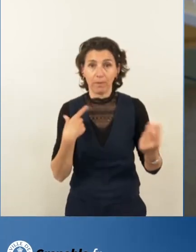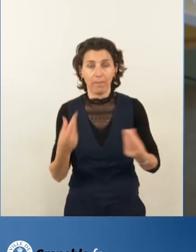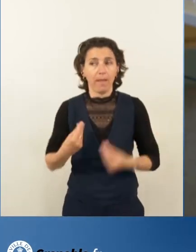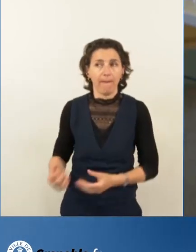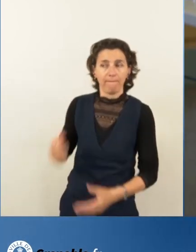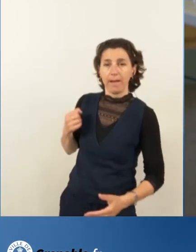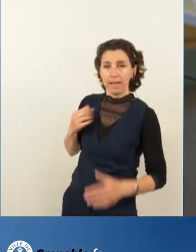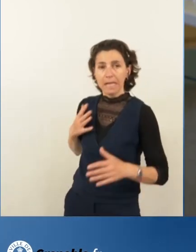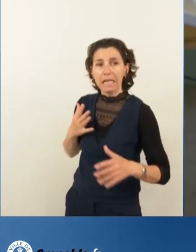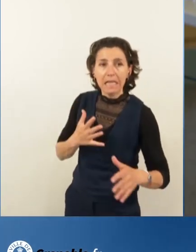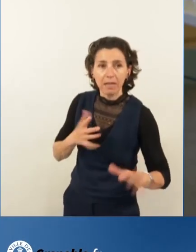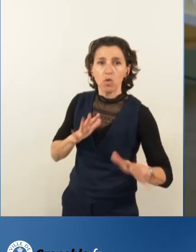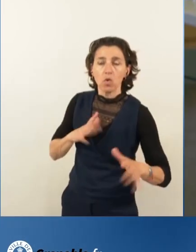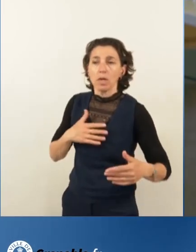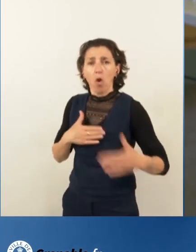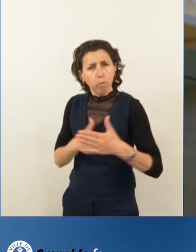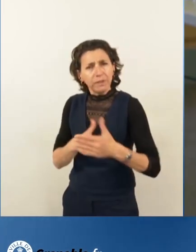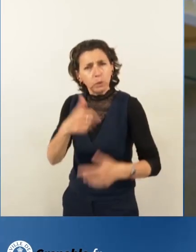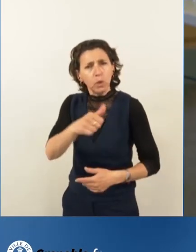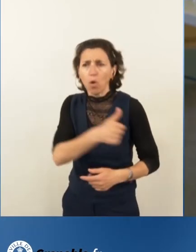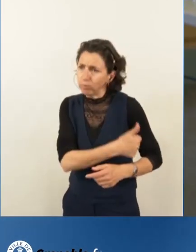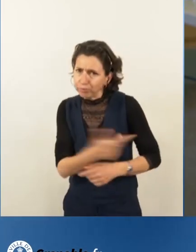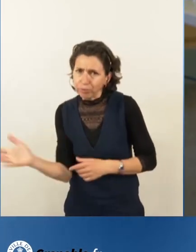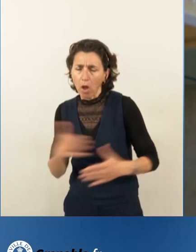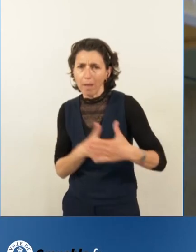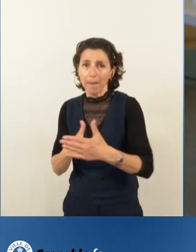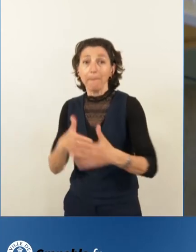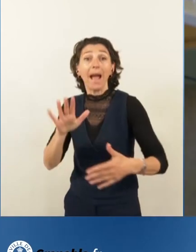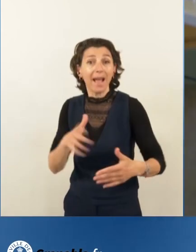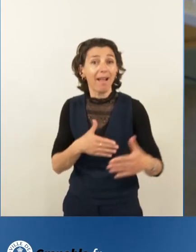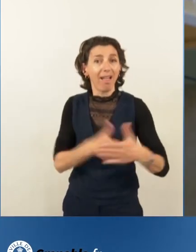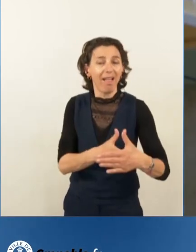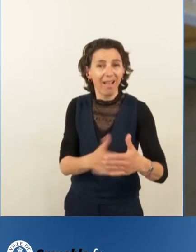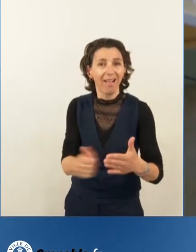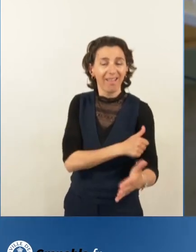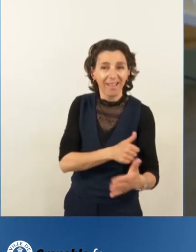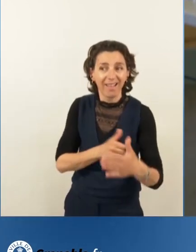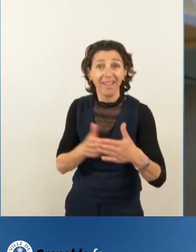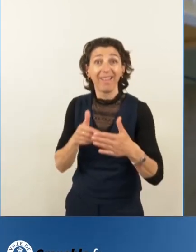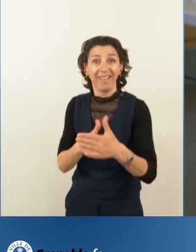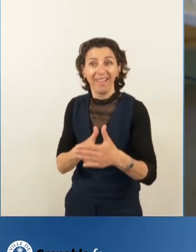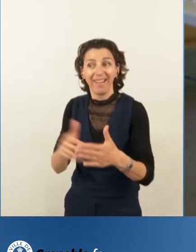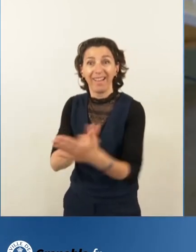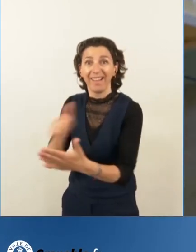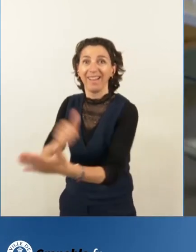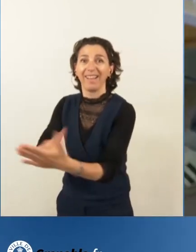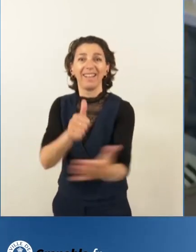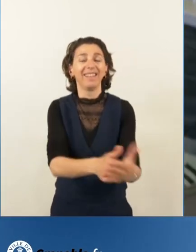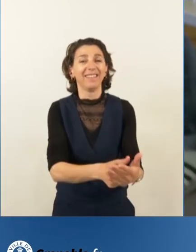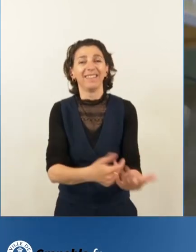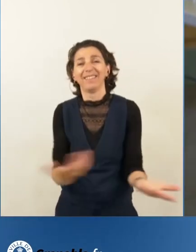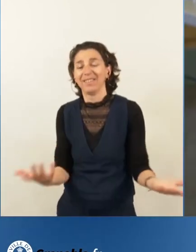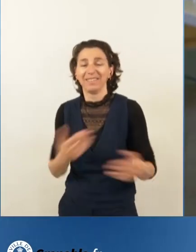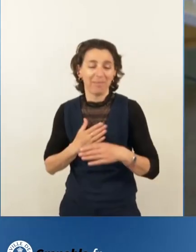ni le principal pour autant chaque frein levé chaque barrière ôtée est une facilité de plus dans